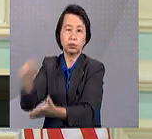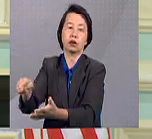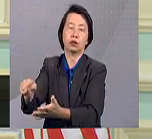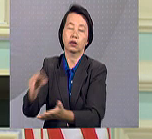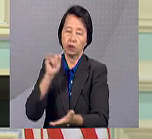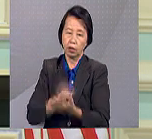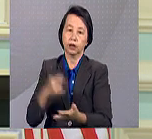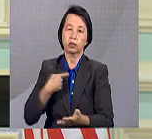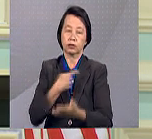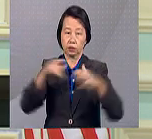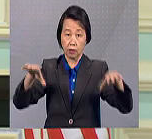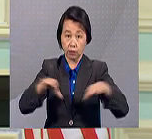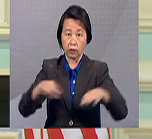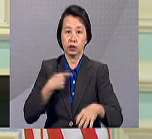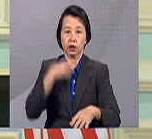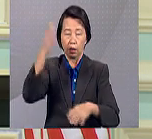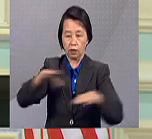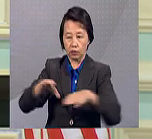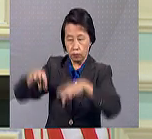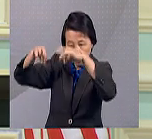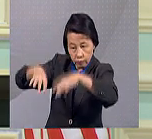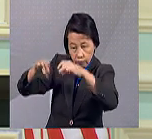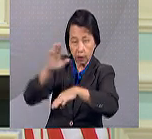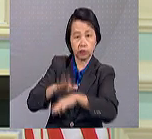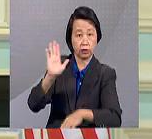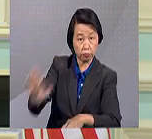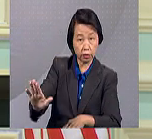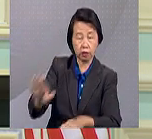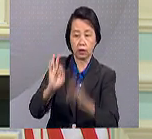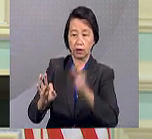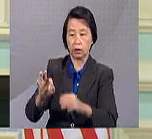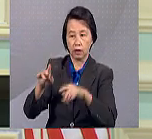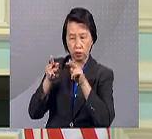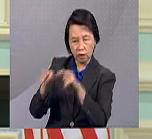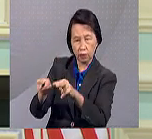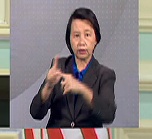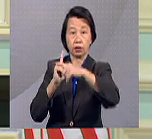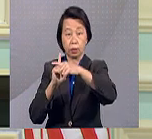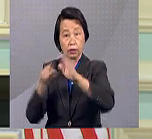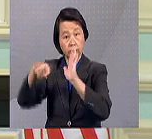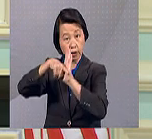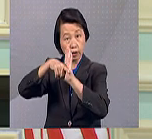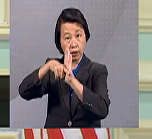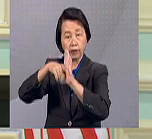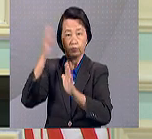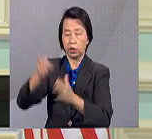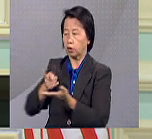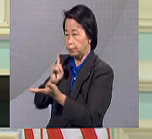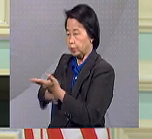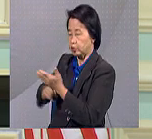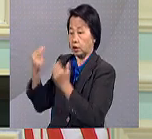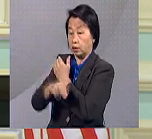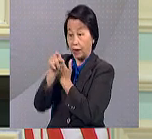yang akan kita lakukan. Kita akan buat saringan kepada mereka. Kalau mereka didapati negatif, kita akan berbincang